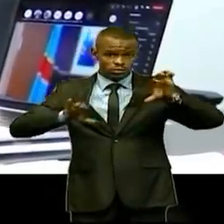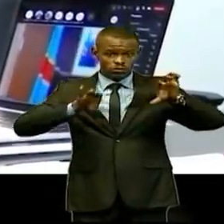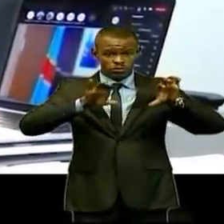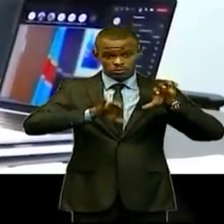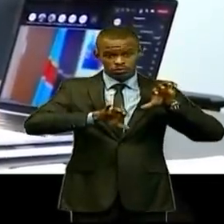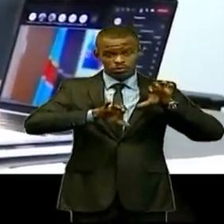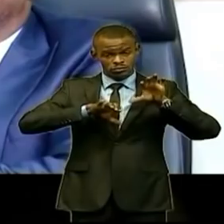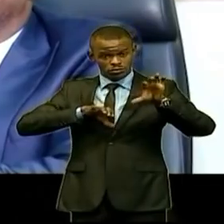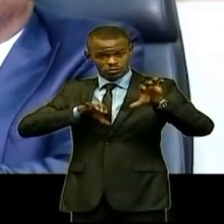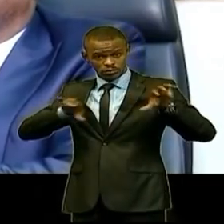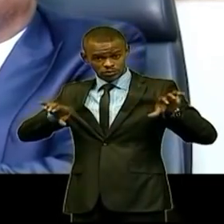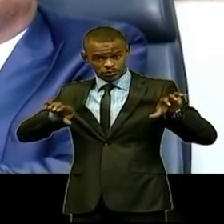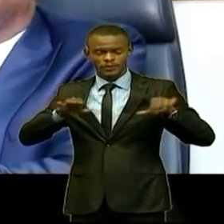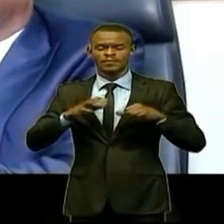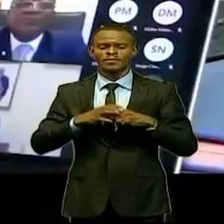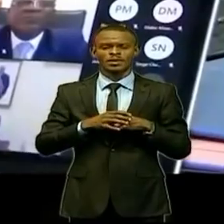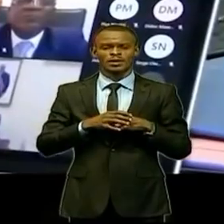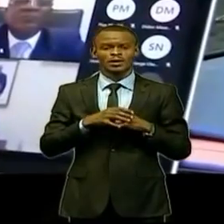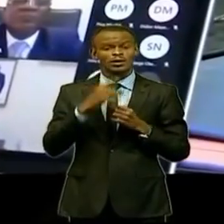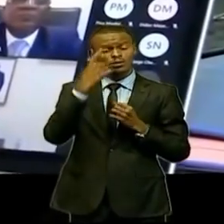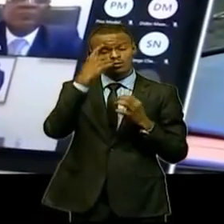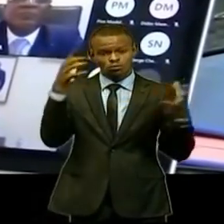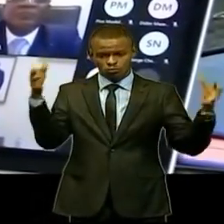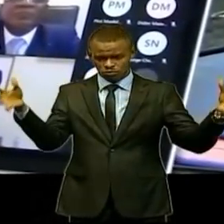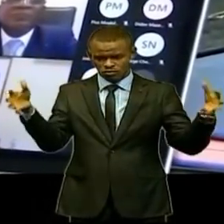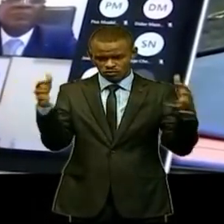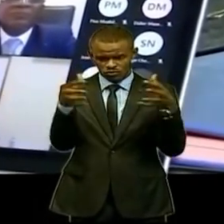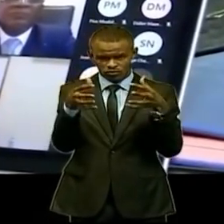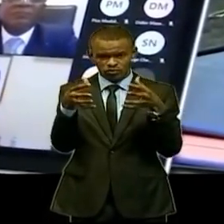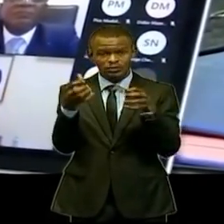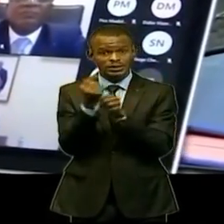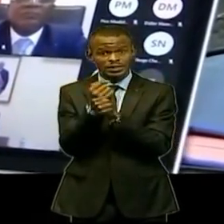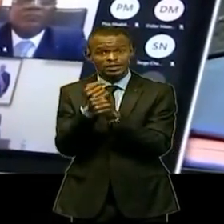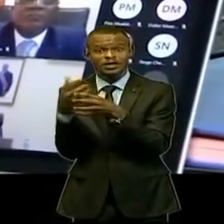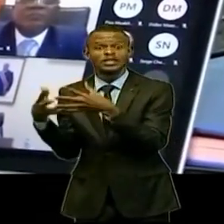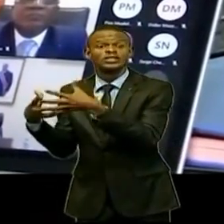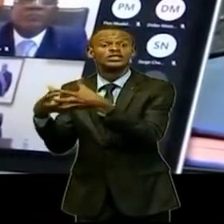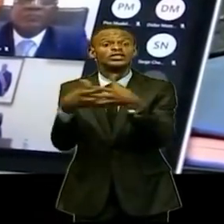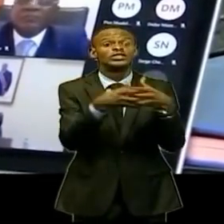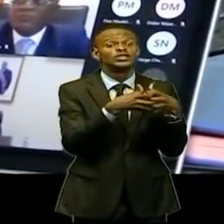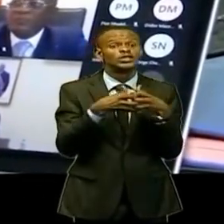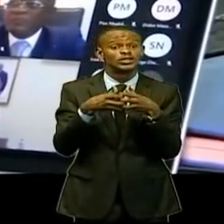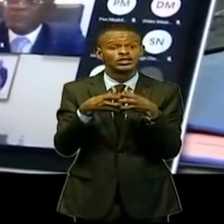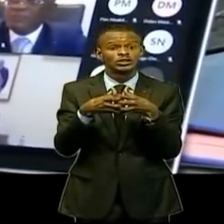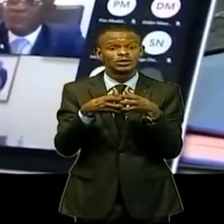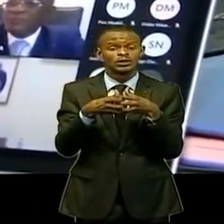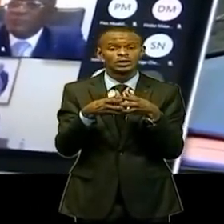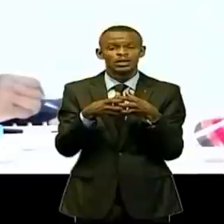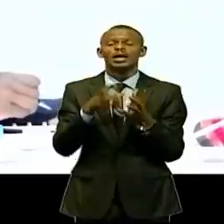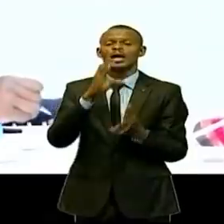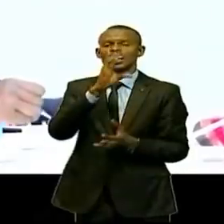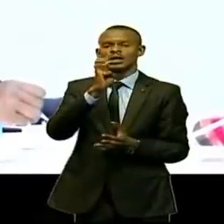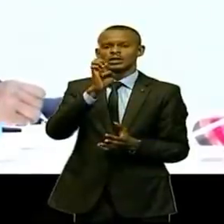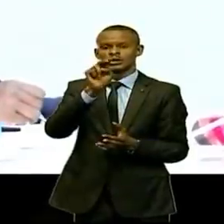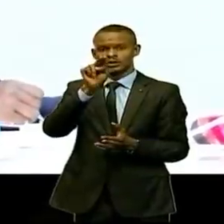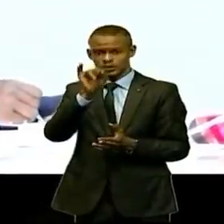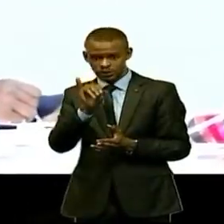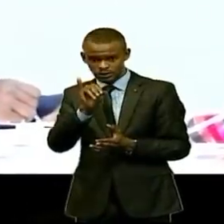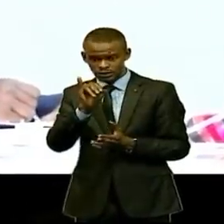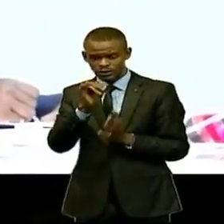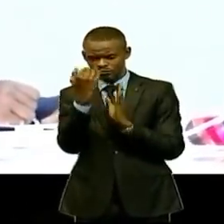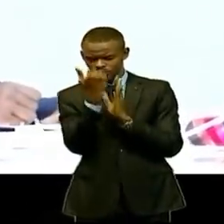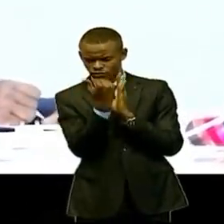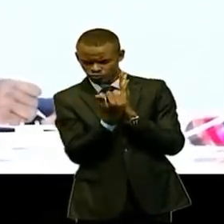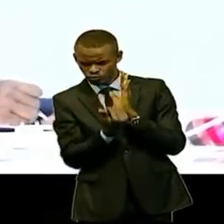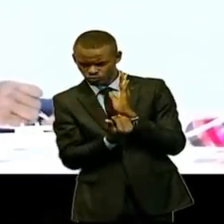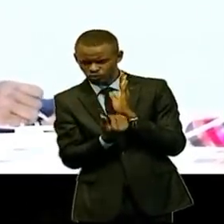centrale électorale devra privilégier la collecte des données des électeurs afin de respecter la